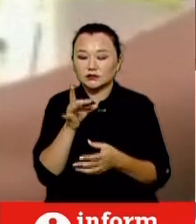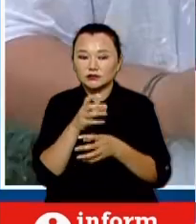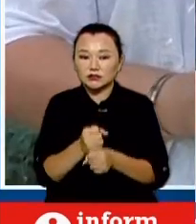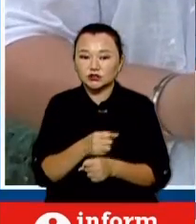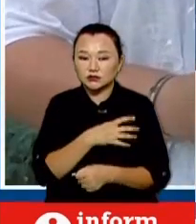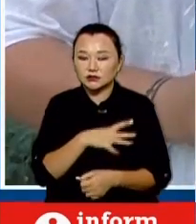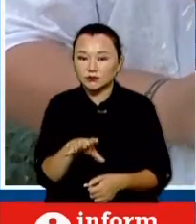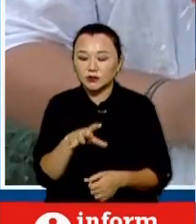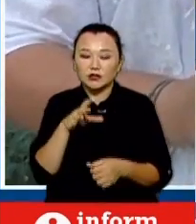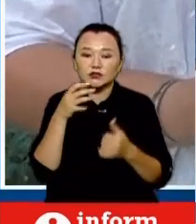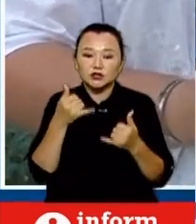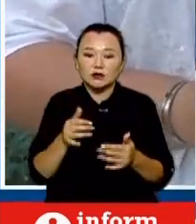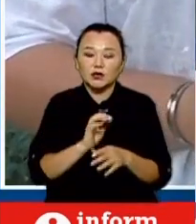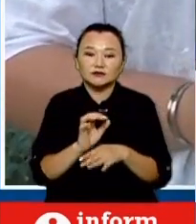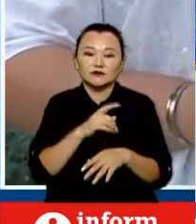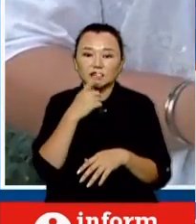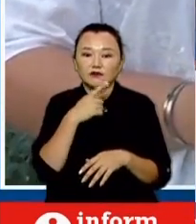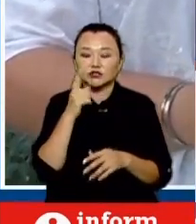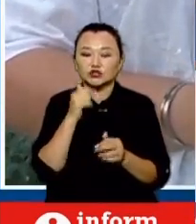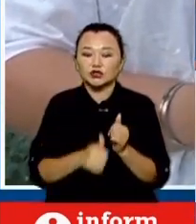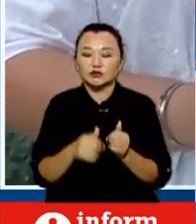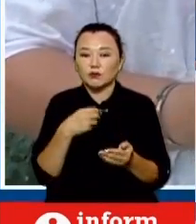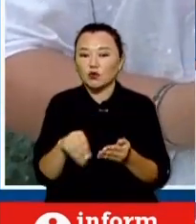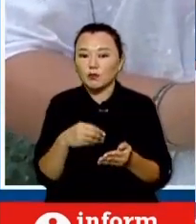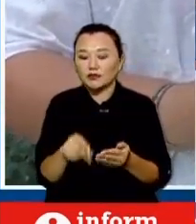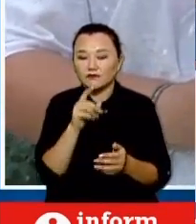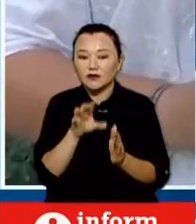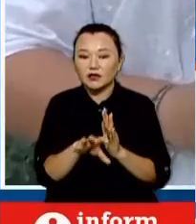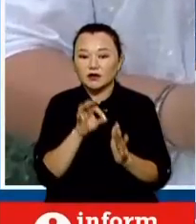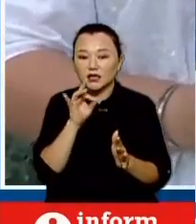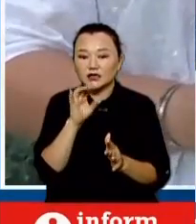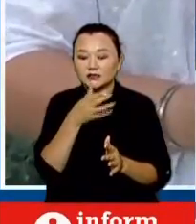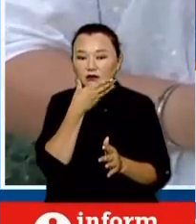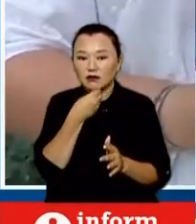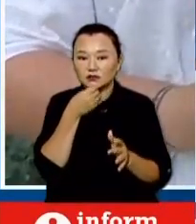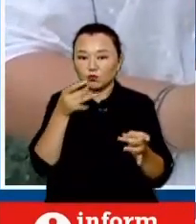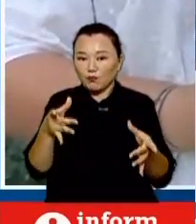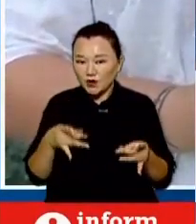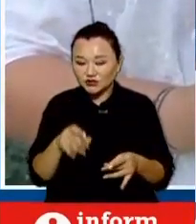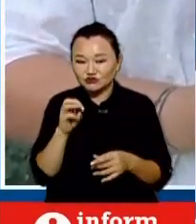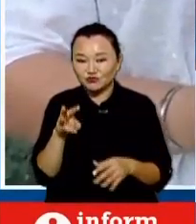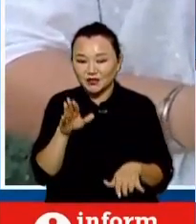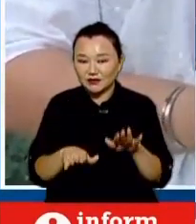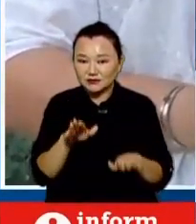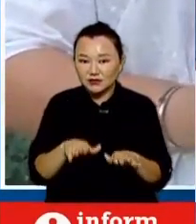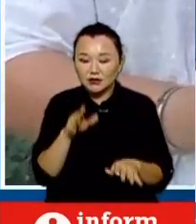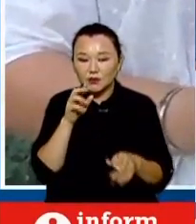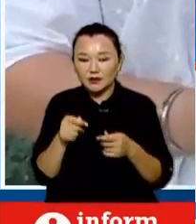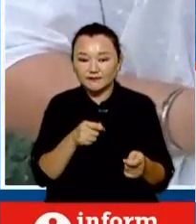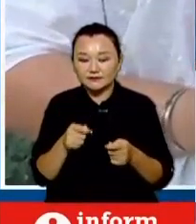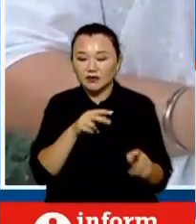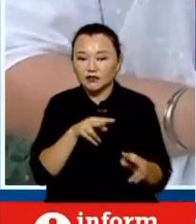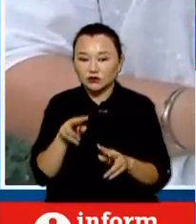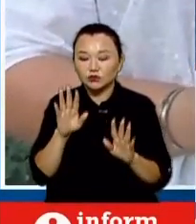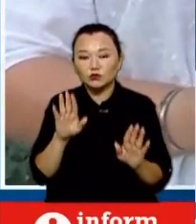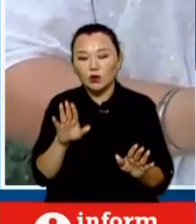сокращался. При этом производители говорят, чаще всего покупатели выбирают рис в красивой упаковке, чем на развес. В правительстве же контролируют